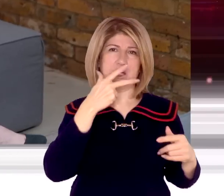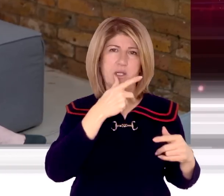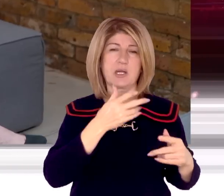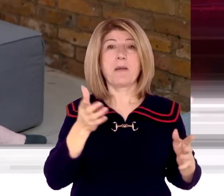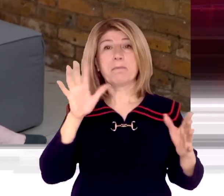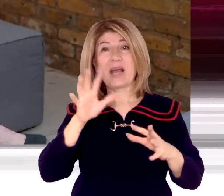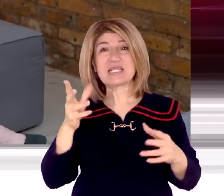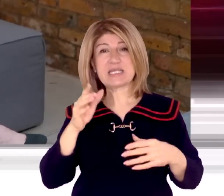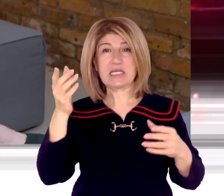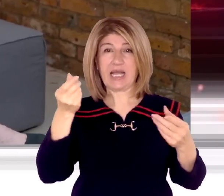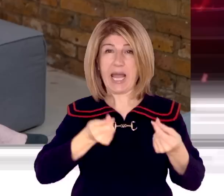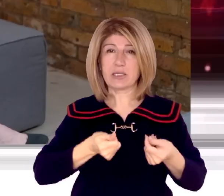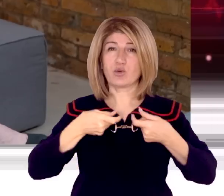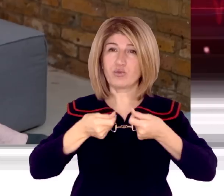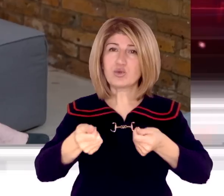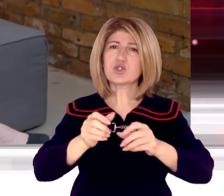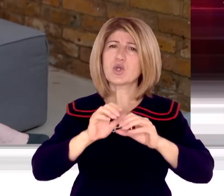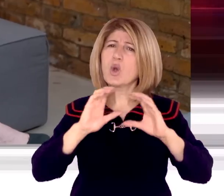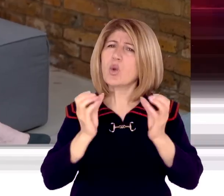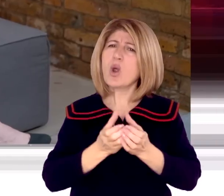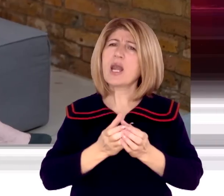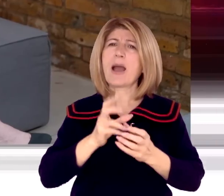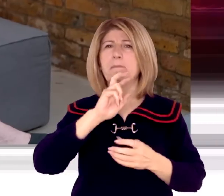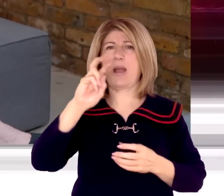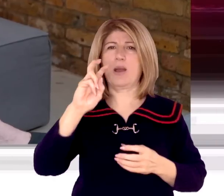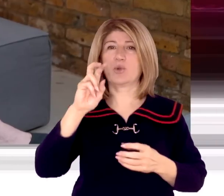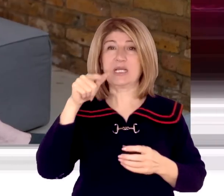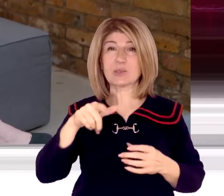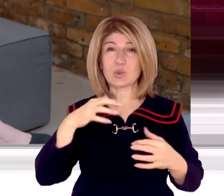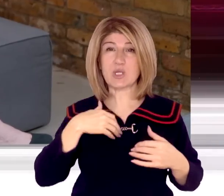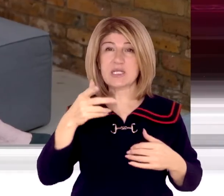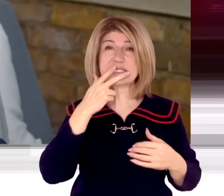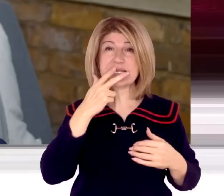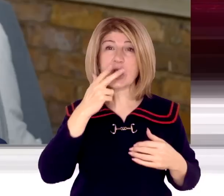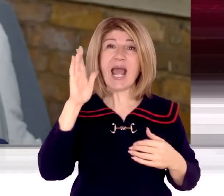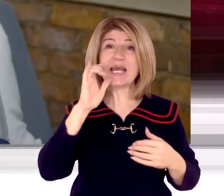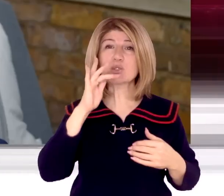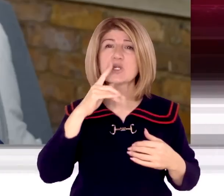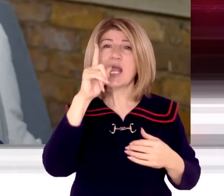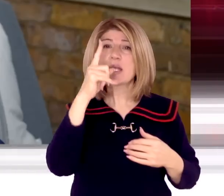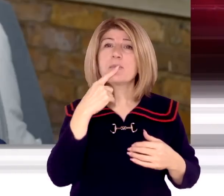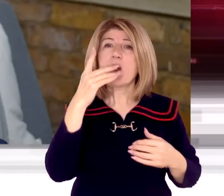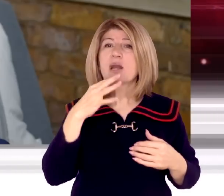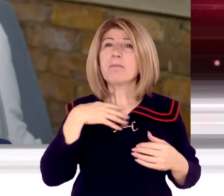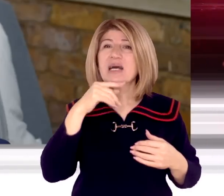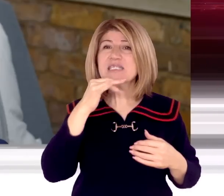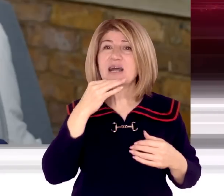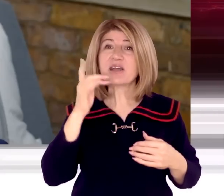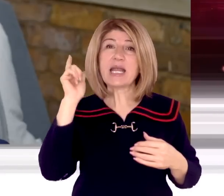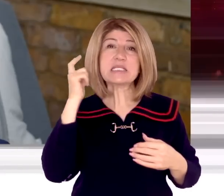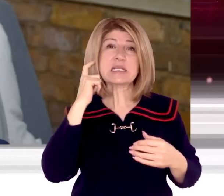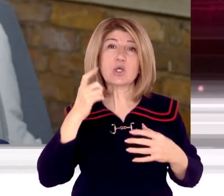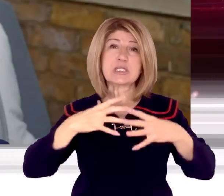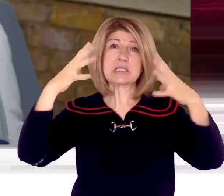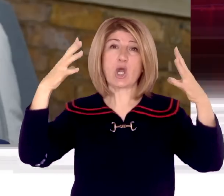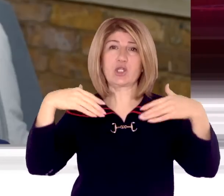جایگزین سیگار بکننش و تو بعضی از کشورها خرید و فروشش رو کلن ممنوع میکنن. این روزا این سیگارهای الکترونیکی یه بار مصرف